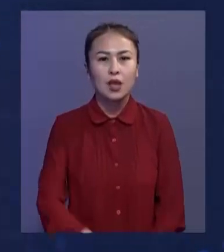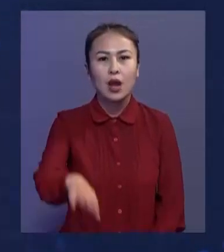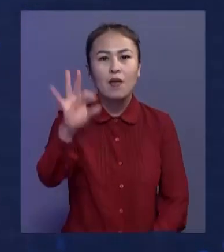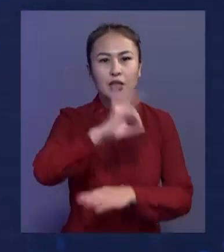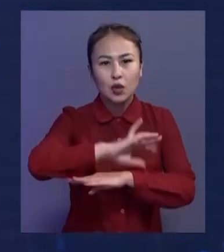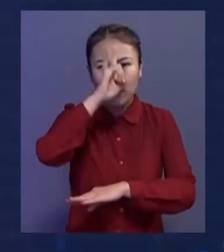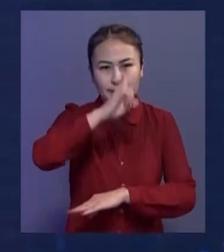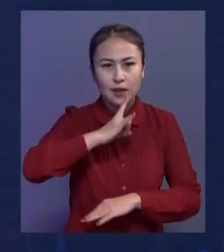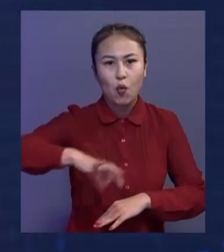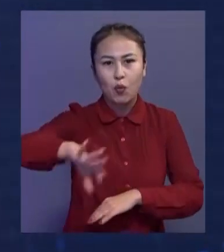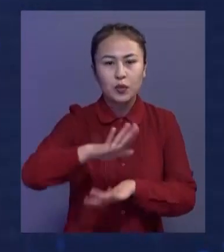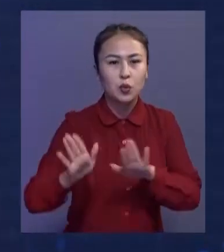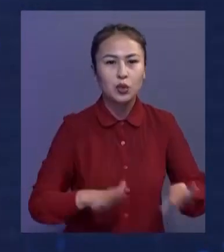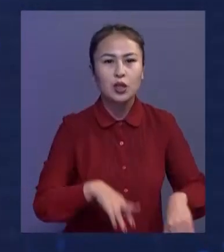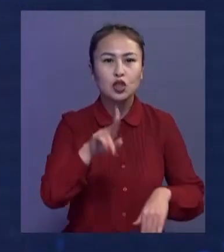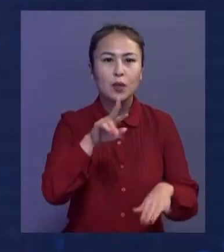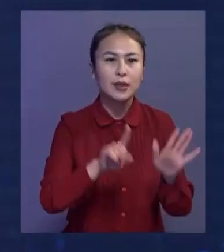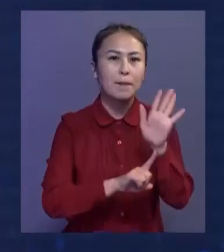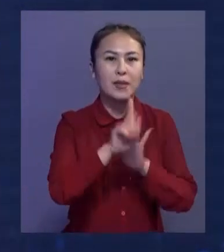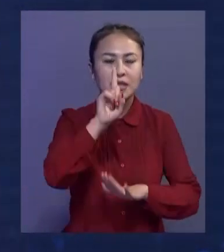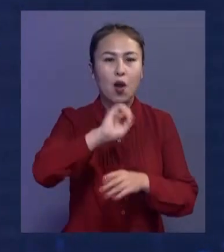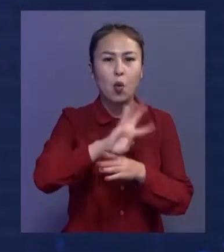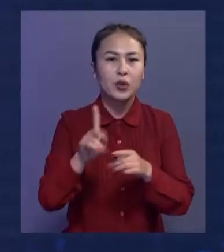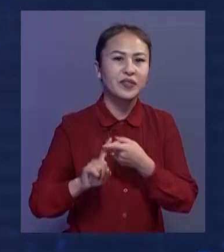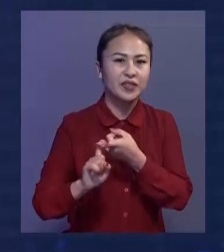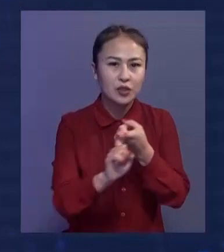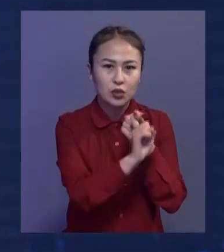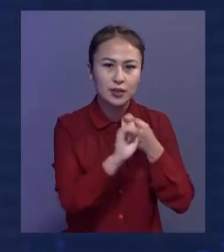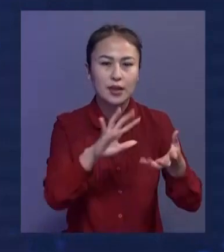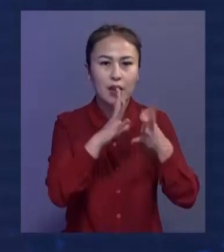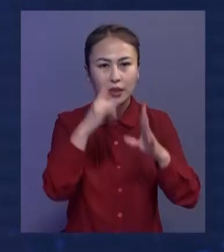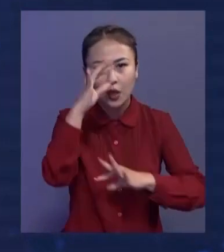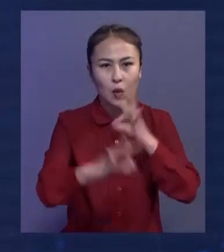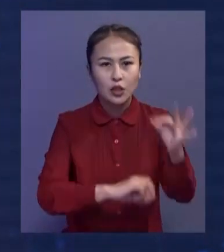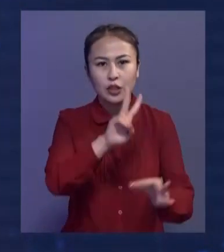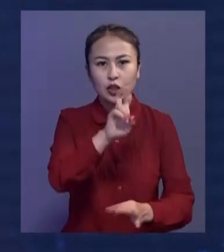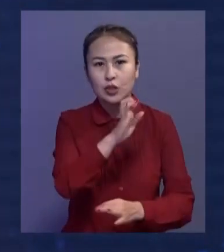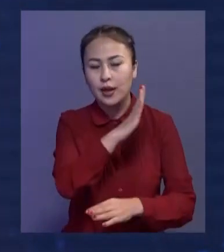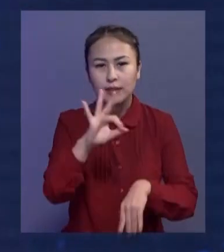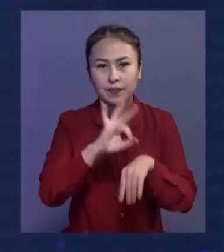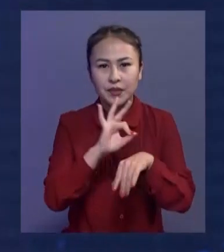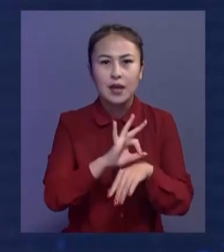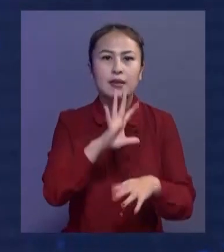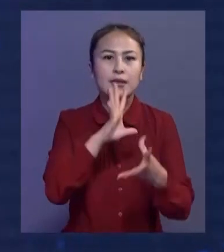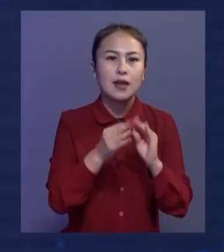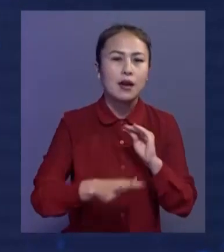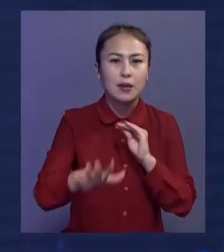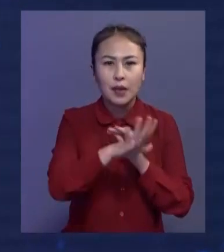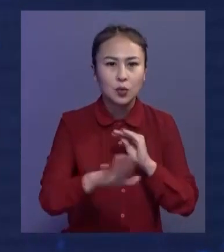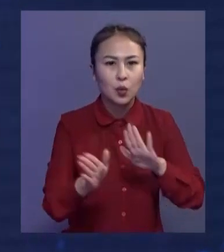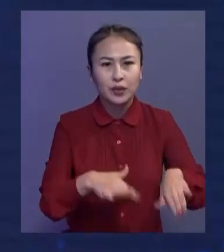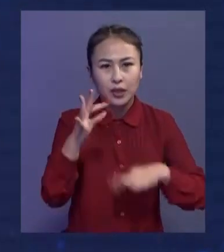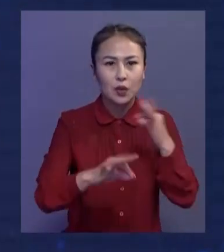Шығыс Қазақстан облысында өткен жұмадан бастап коронавирус инфекциясын жұқтырғандар саны тәулігіне 200-ден асып жығылды. Сарыаймақта өткен